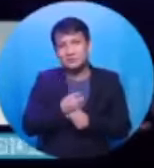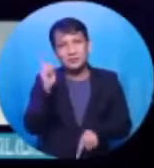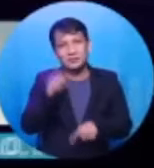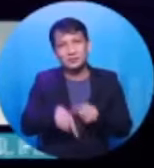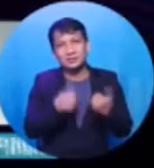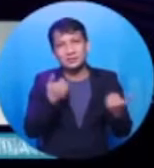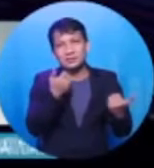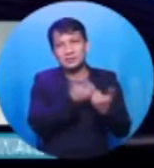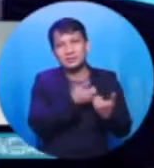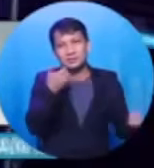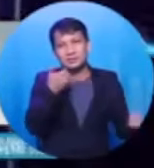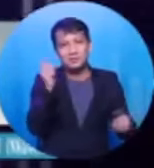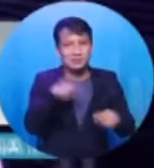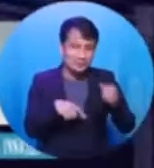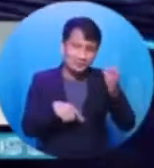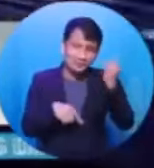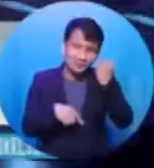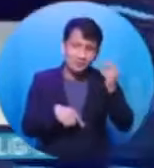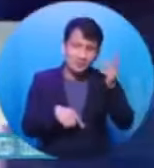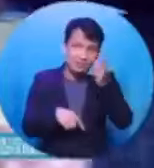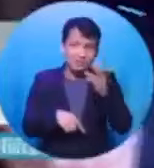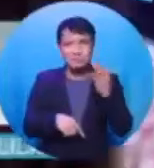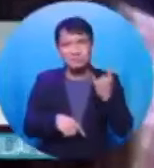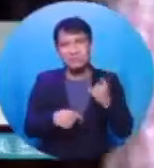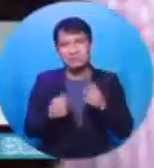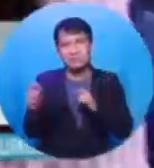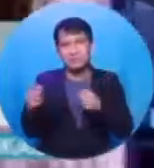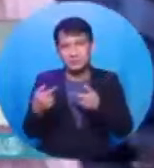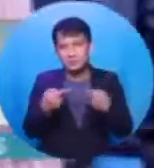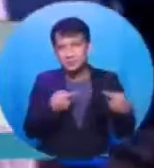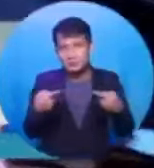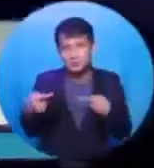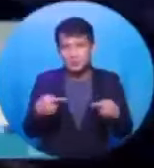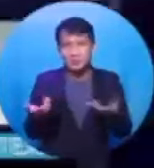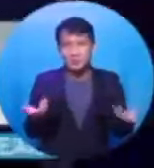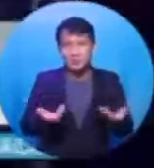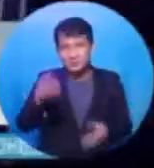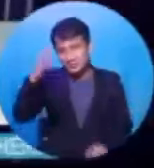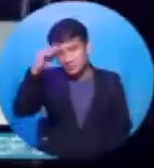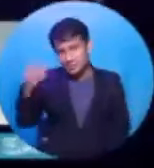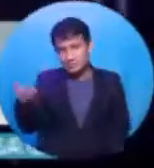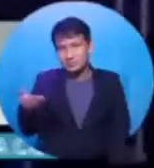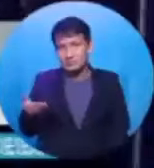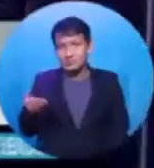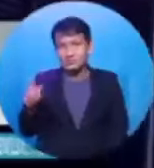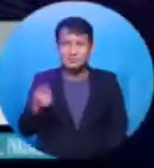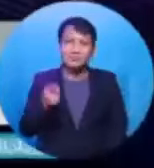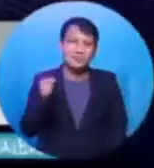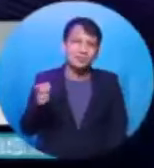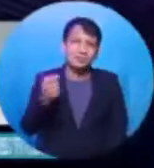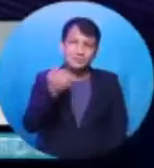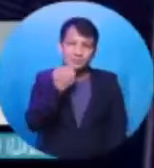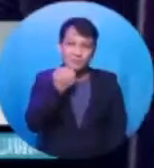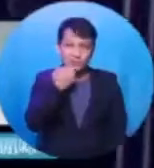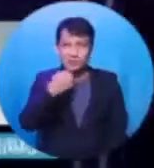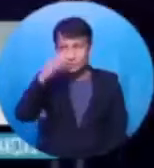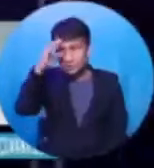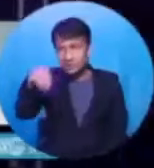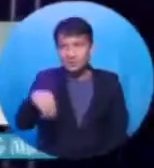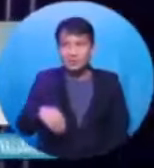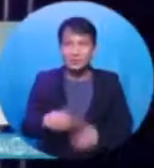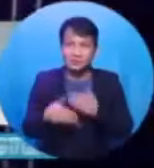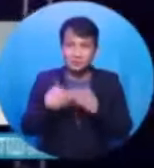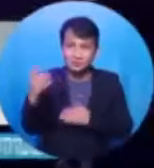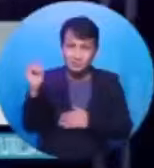kabit. Yun talaga yung sinasabi nila na parang, bakit gano'n nag-aaway yung dalawa? Pero nasan yung lalaki, di ba? Isa rin siya sa may mga kasalanan. Eto, sa